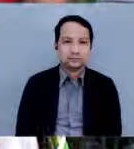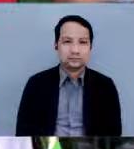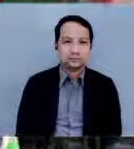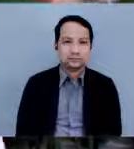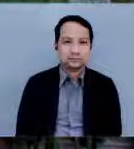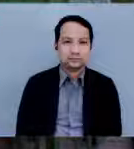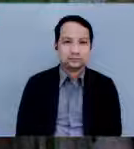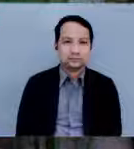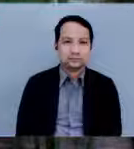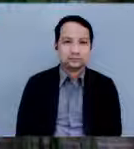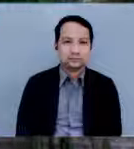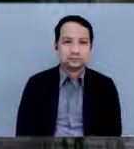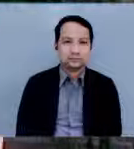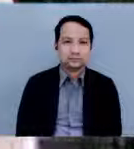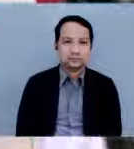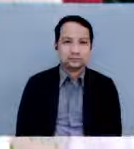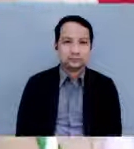niya, pwede paano na.